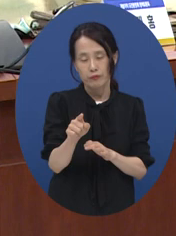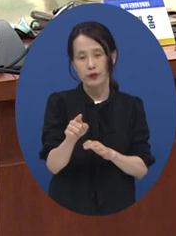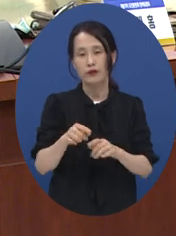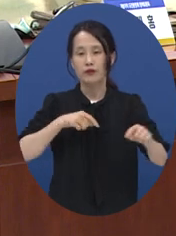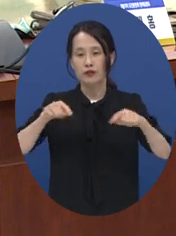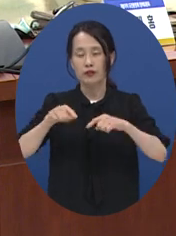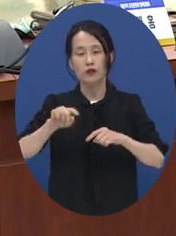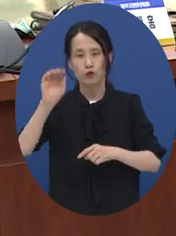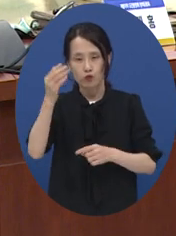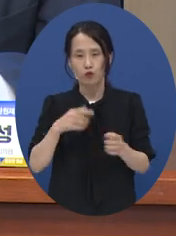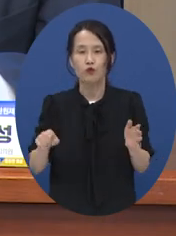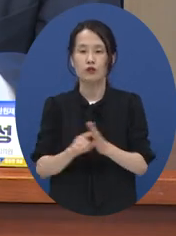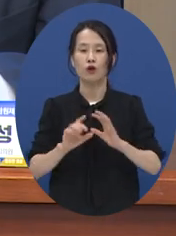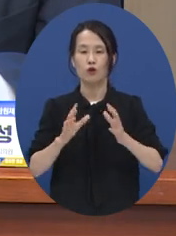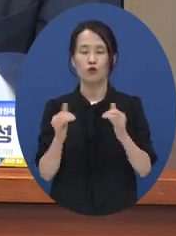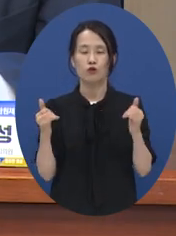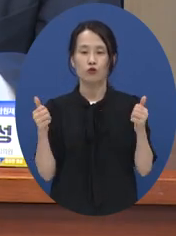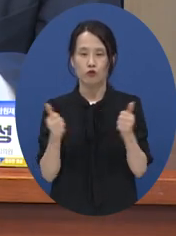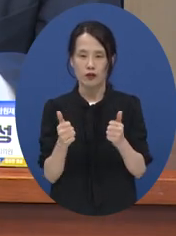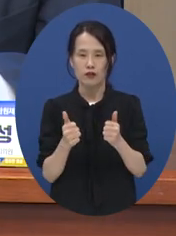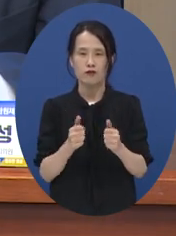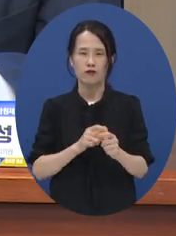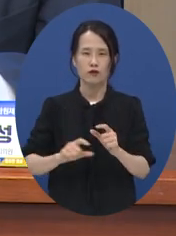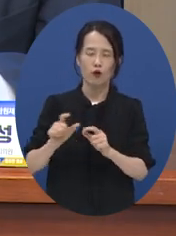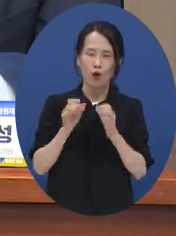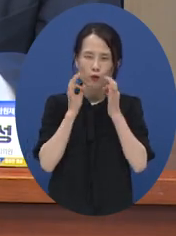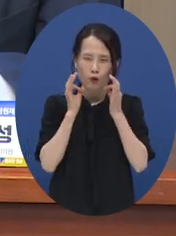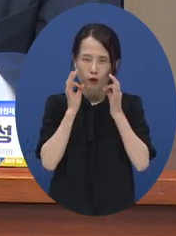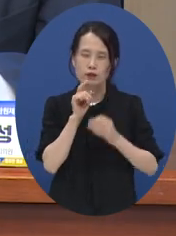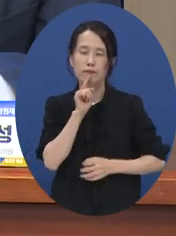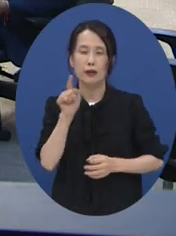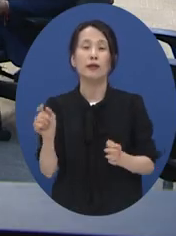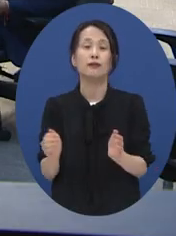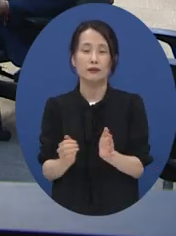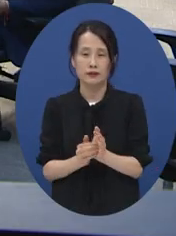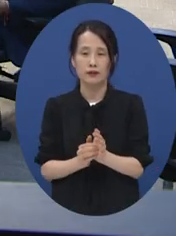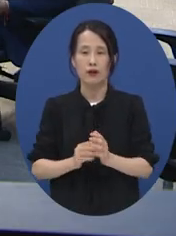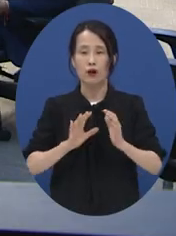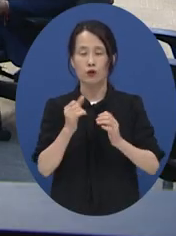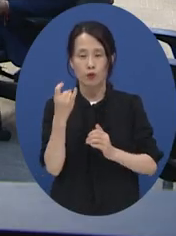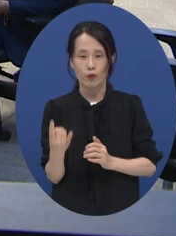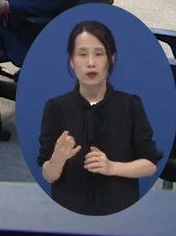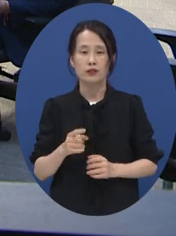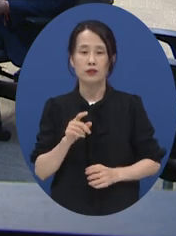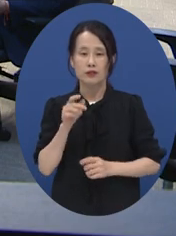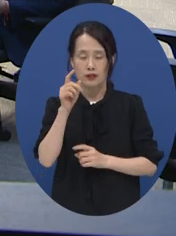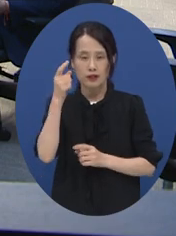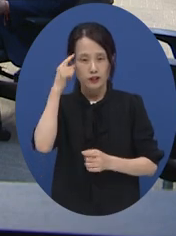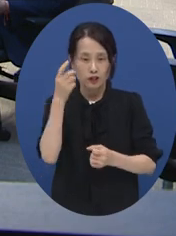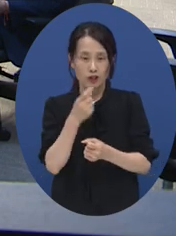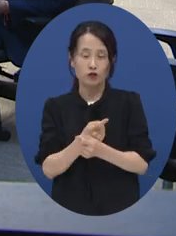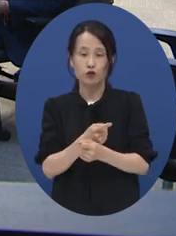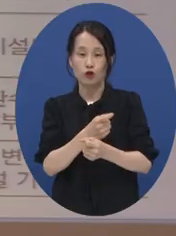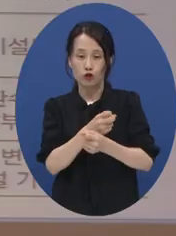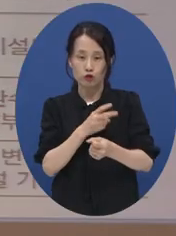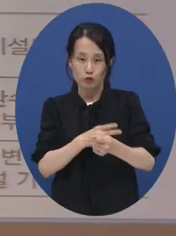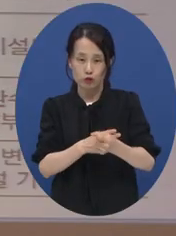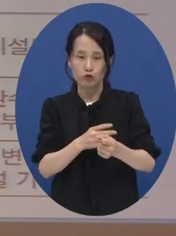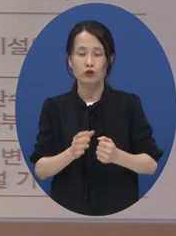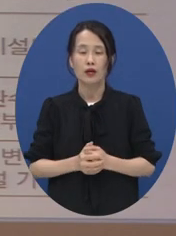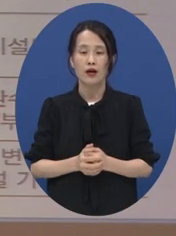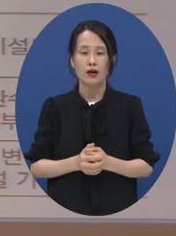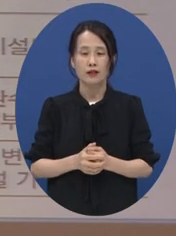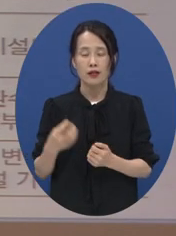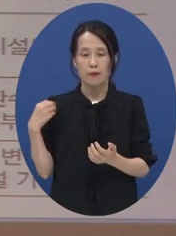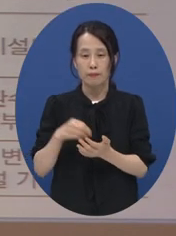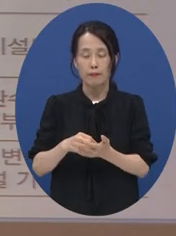잡을 수 있도록 국회 차원에서도 적극 노력하겠다는 뜻을 밝혔습니다. 토론회에서는 이상경 가천대 교수가 경기도 개발이